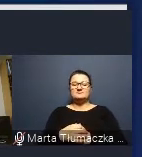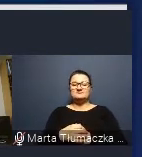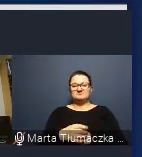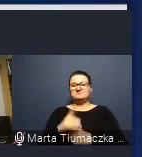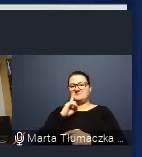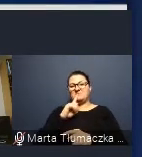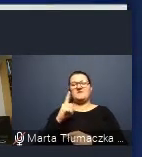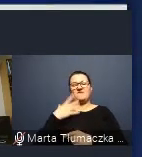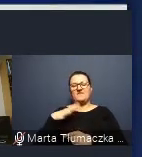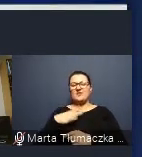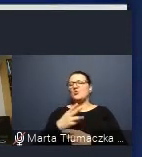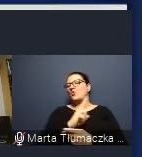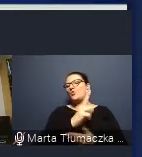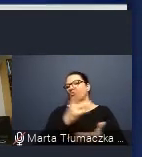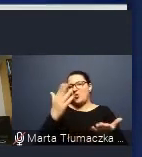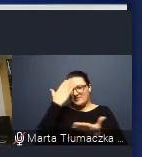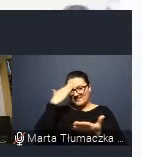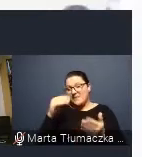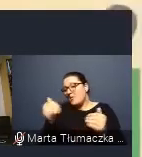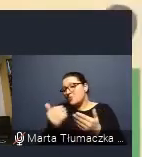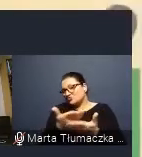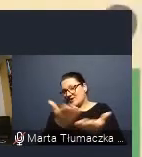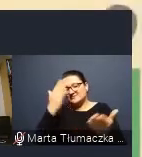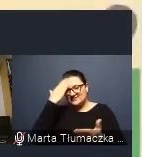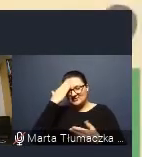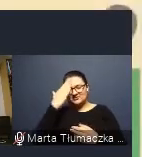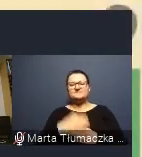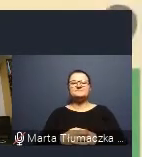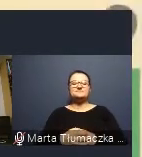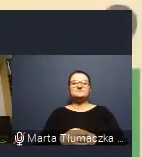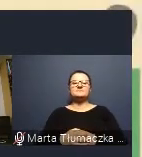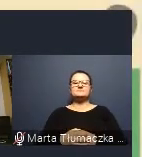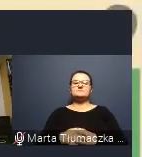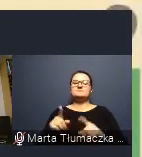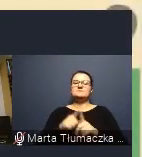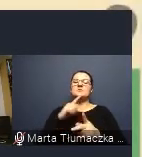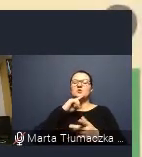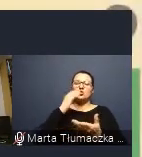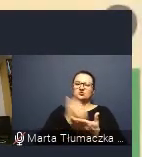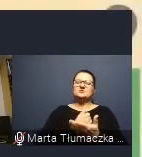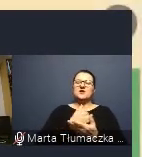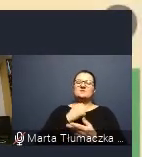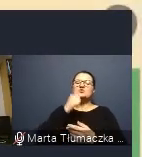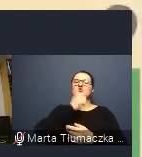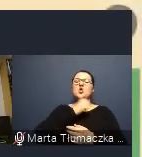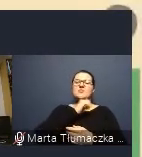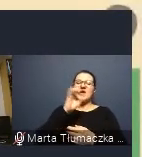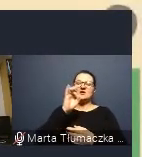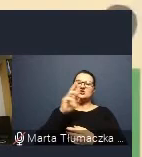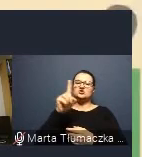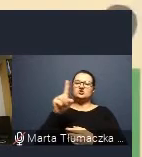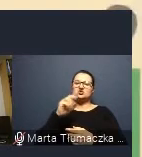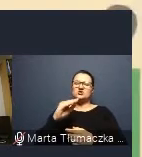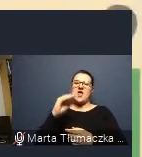naprawdę warto, jeżeli ktoś z Państwa nie zna, bo być może Państwo znacie. Korzystałam również z Zielonej Grzegorzówki na Facebooku i właściwie